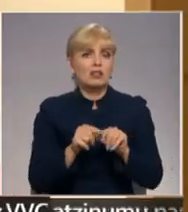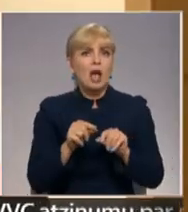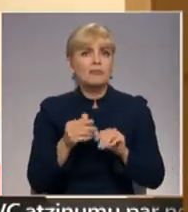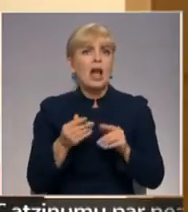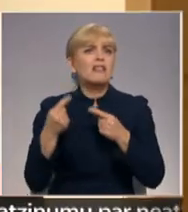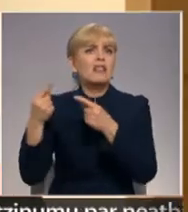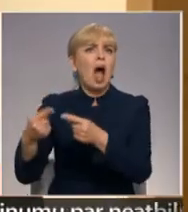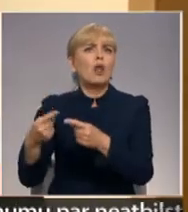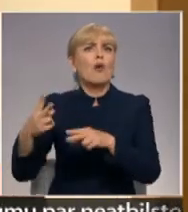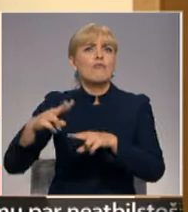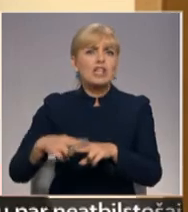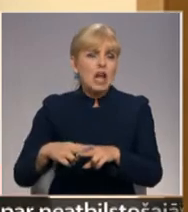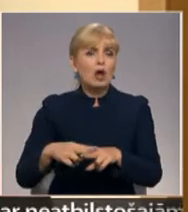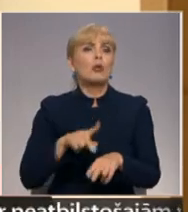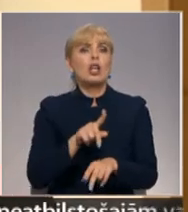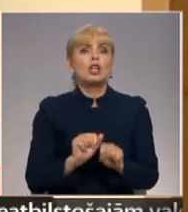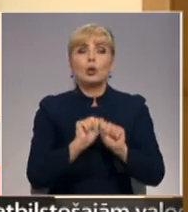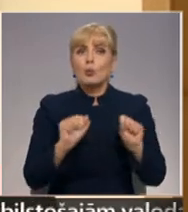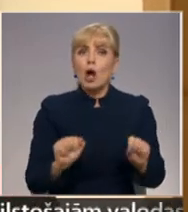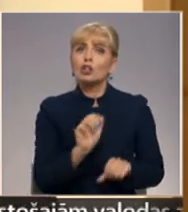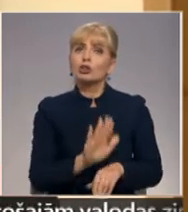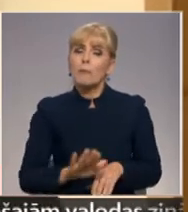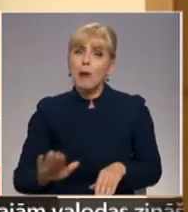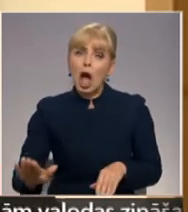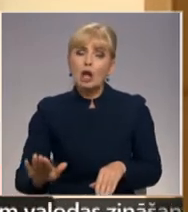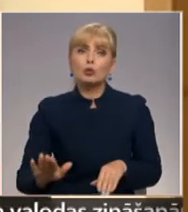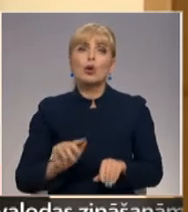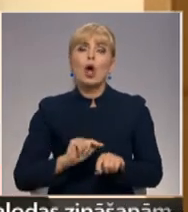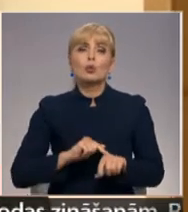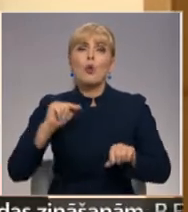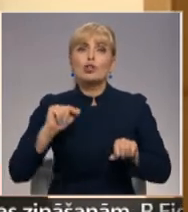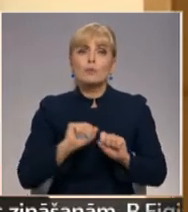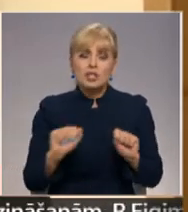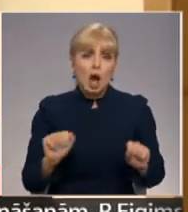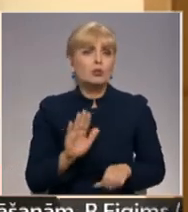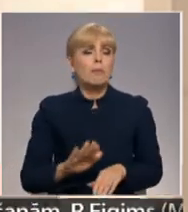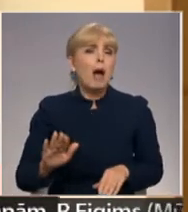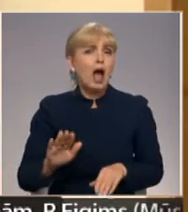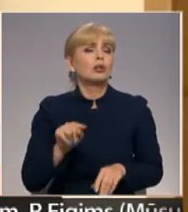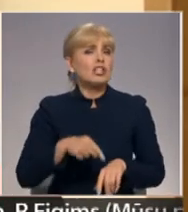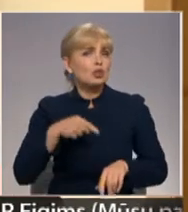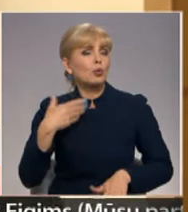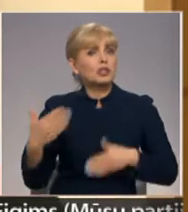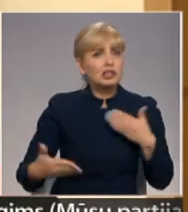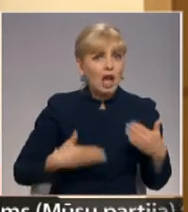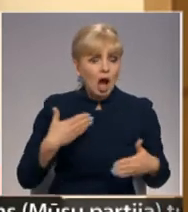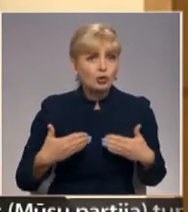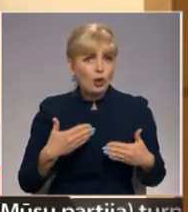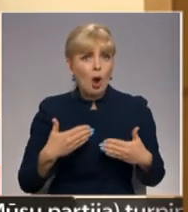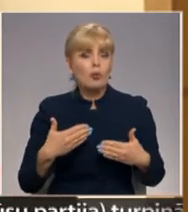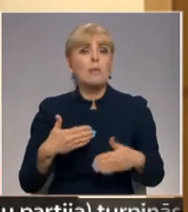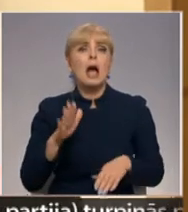būtiski nodrošināt bērniem šo drošības sajūtu, jo bērni izjūt ļoti lielu satraukumu. Bērnam stikli šobrīd